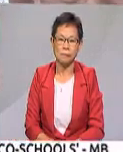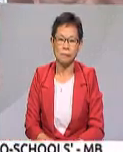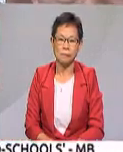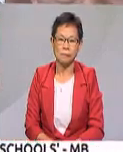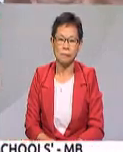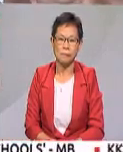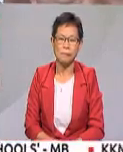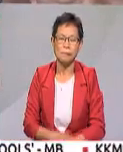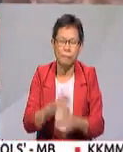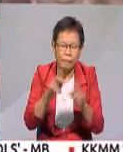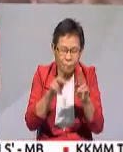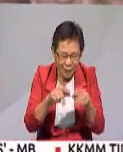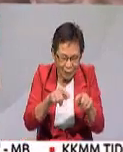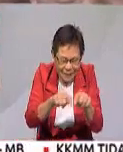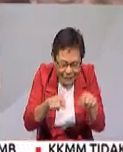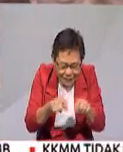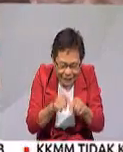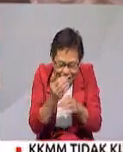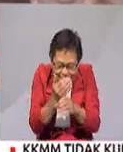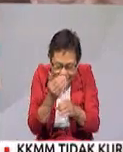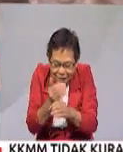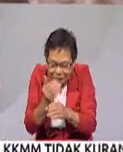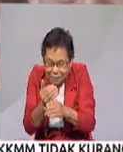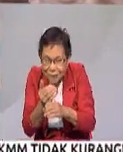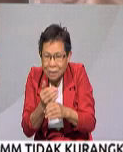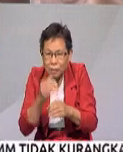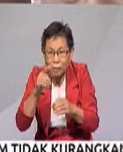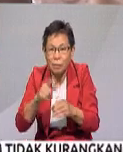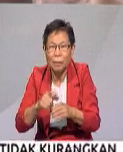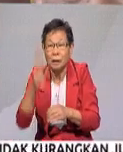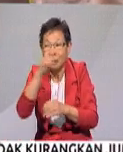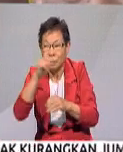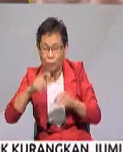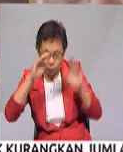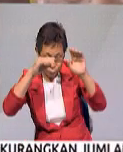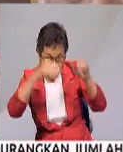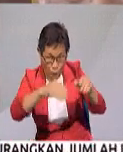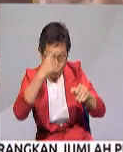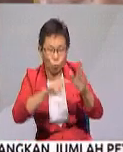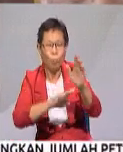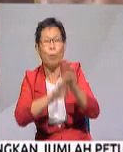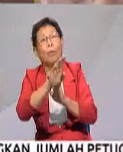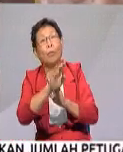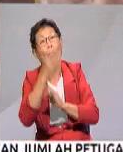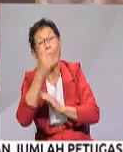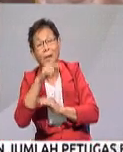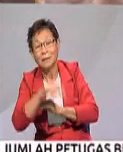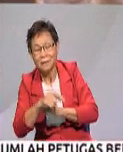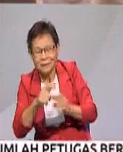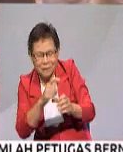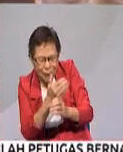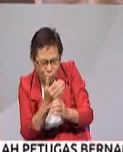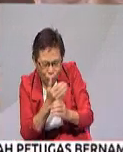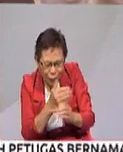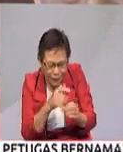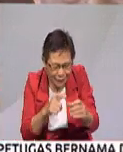Daerah-daerah kecil ini perlu juga mendapat perhatian daripada kerajaan untuk dibangunkan kerana ianya dapat